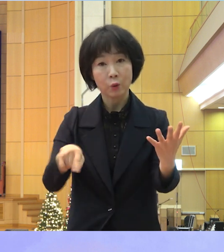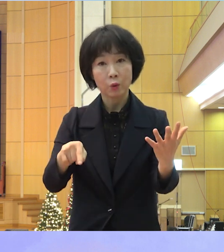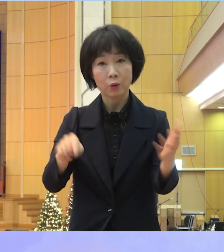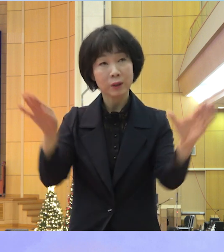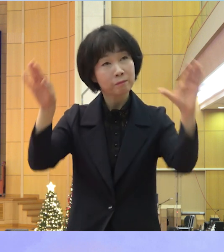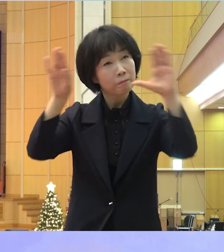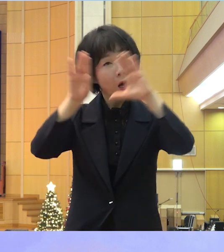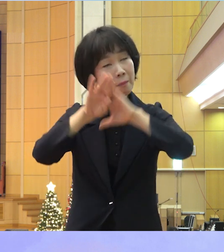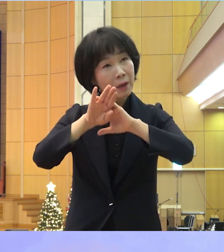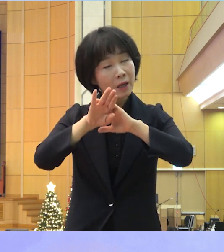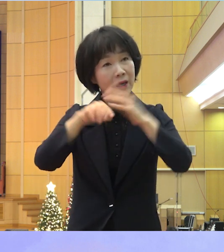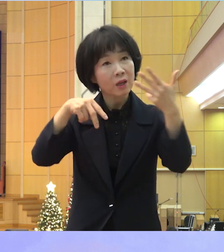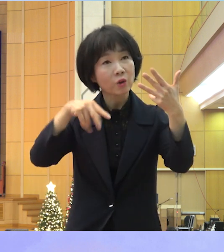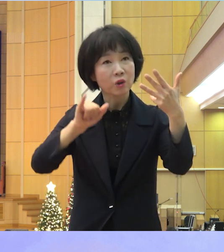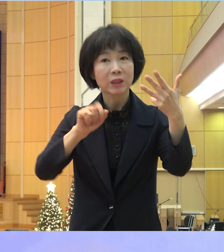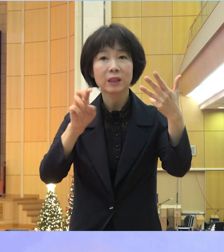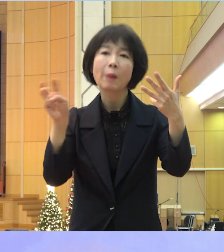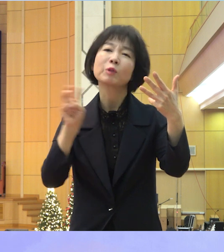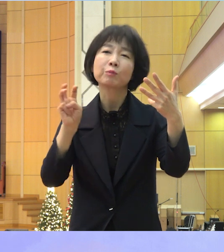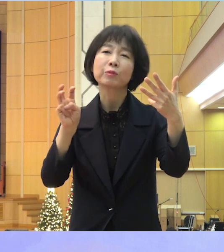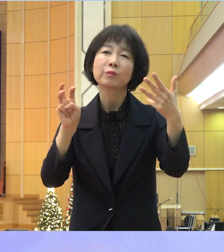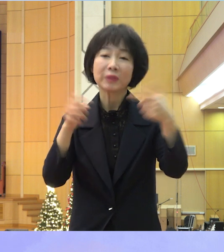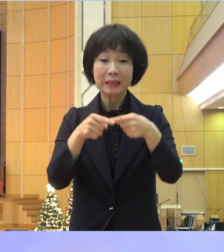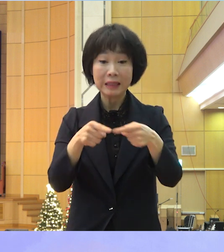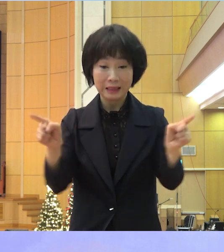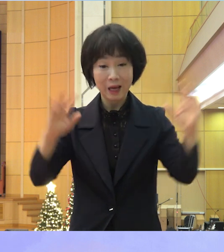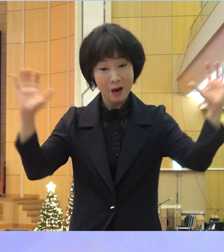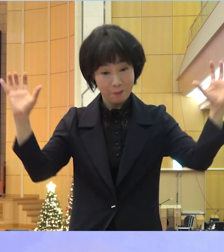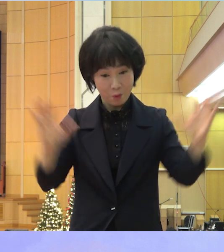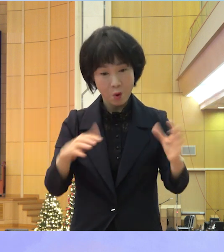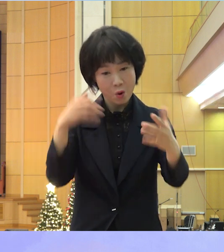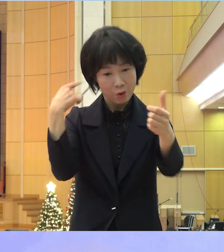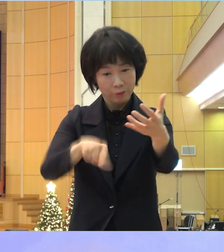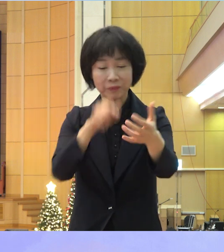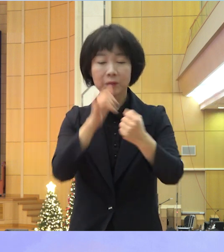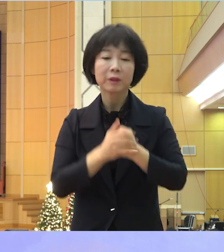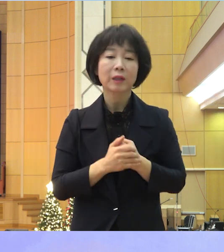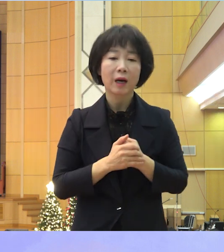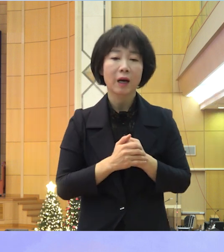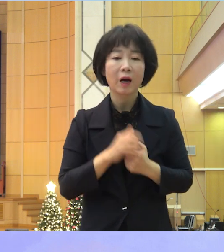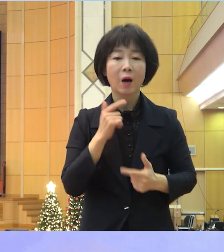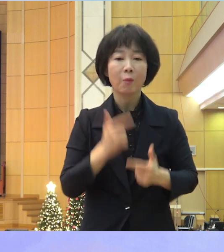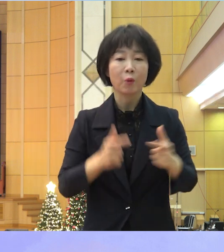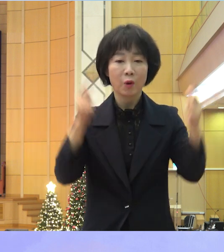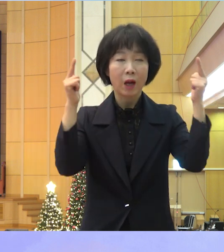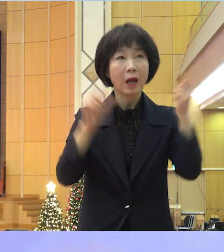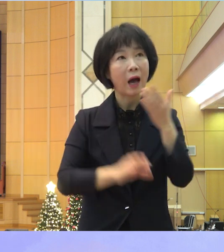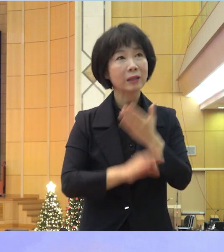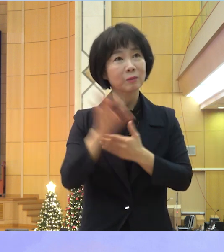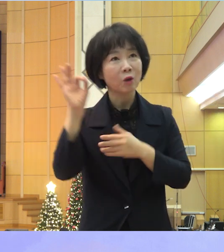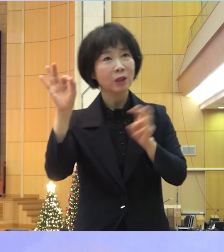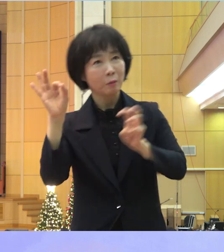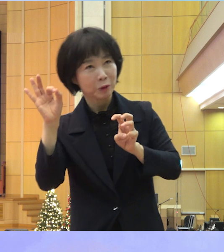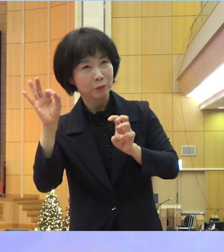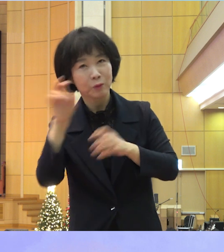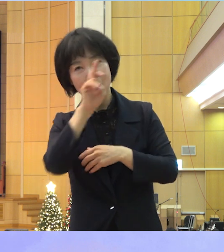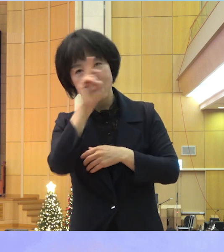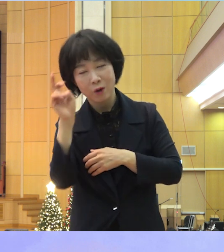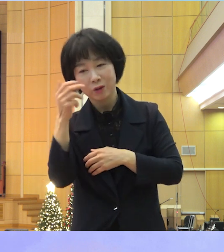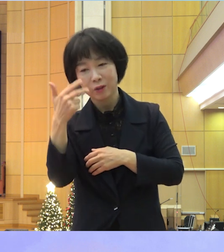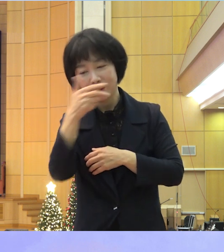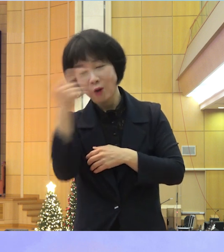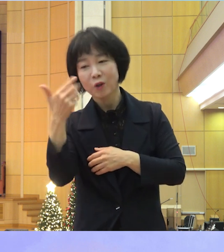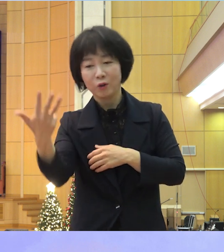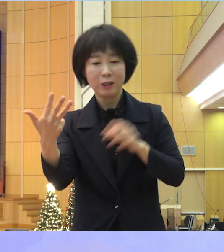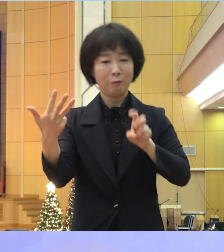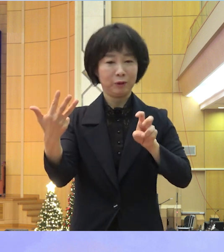영상 예배가 밤 8시 30분, 목요일 날 오전 10시 30분, 오후 8시